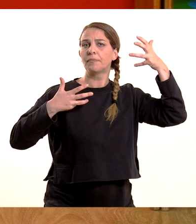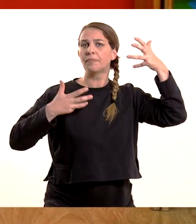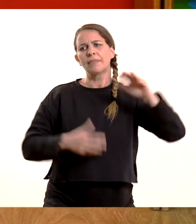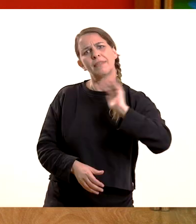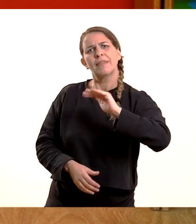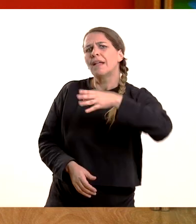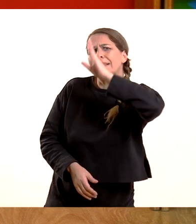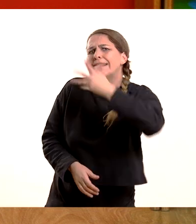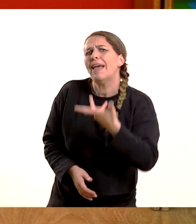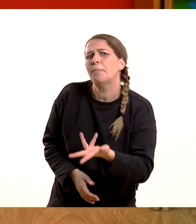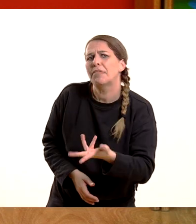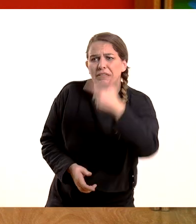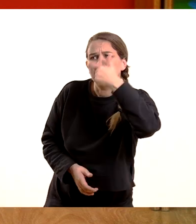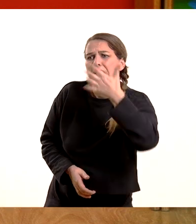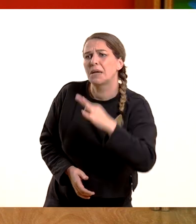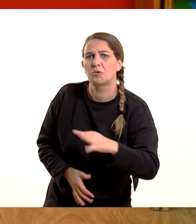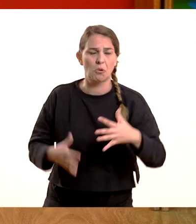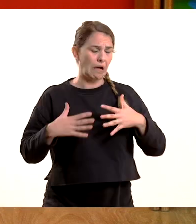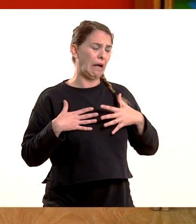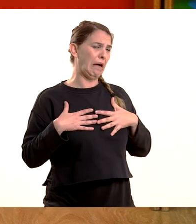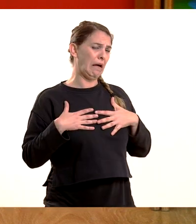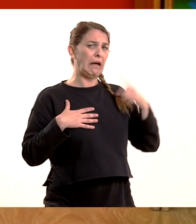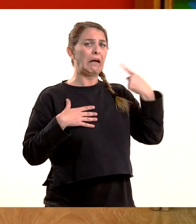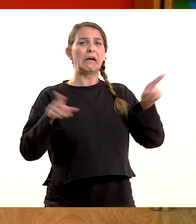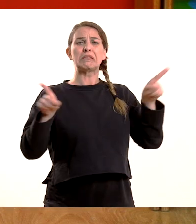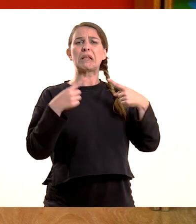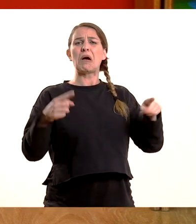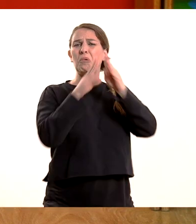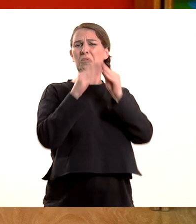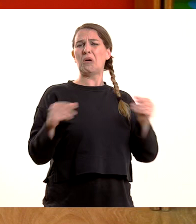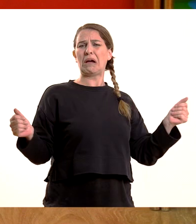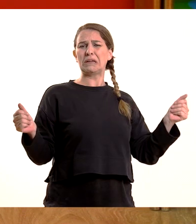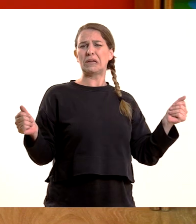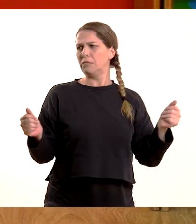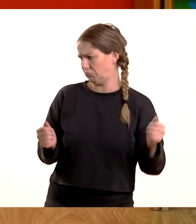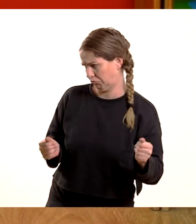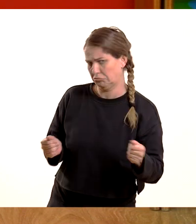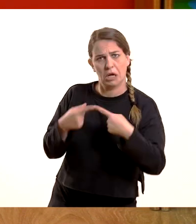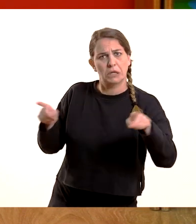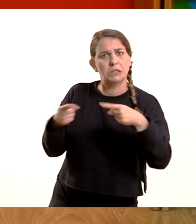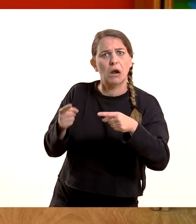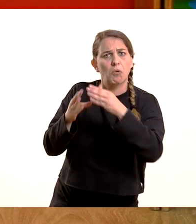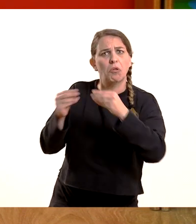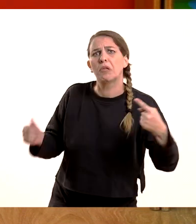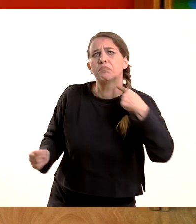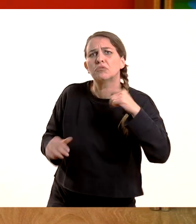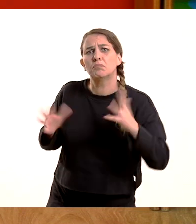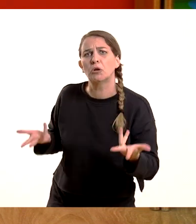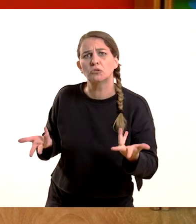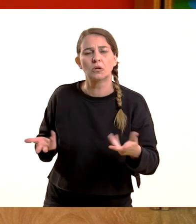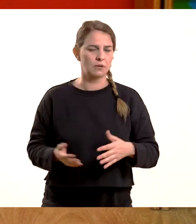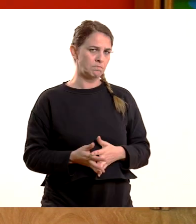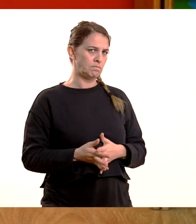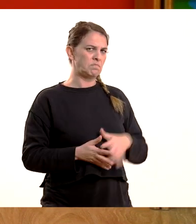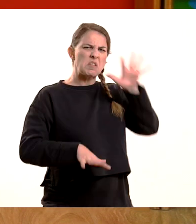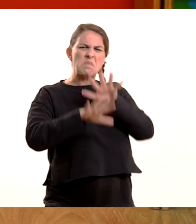τι να σας λέω, κύριε ζωγράφε μου, έχασα τις νότες μου!» «Πού τις έχασες?» «Μια μάγισσα μου τις πήρε!»